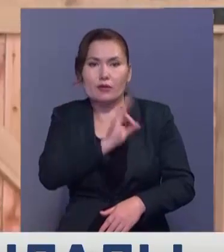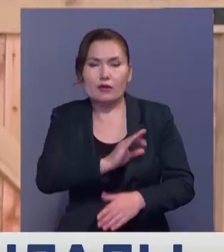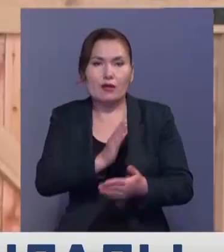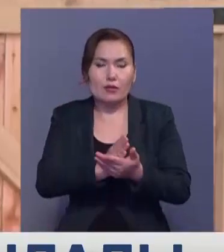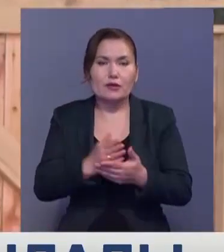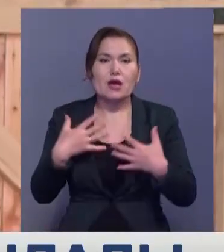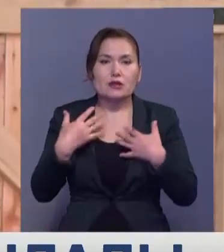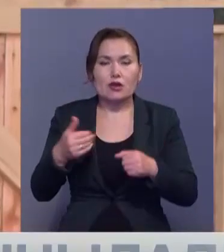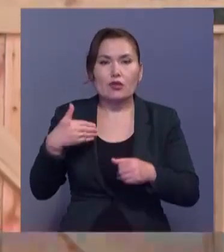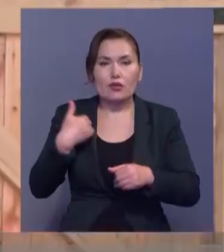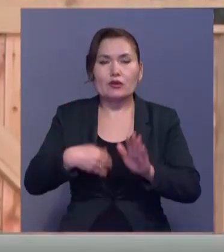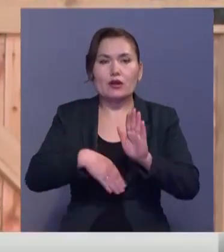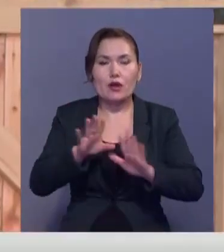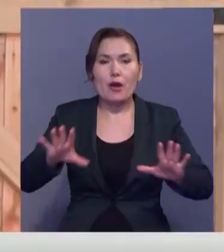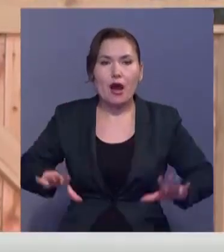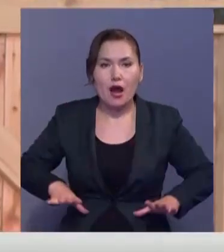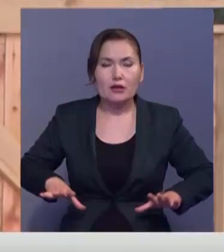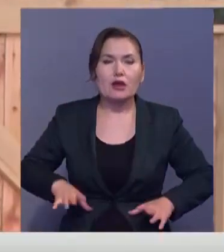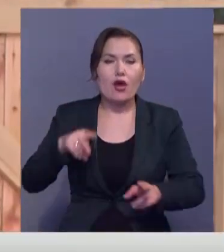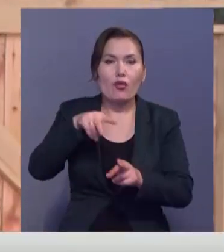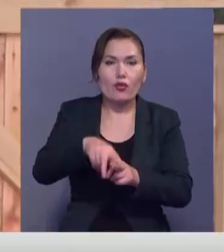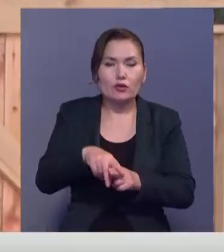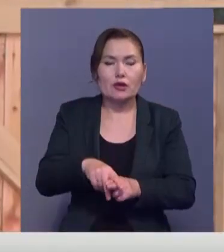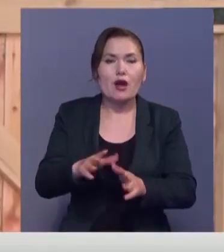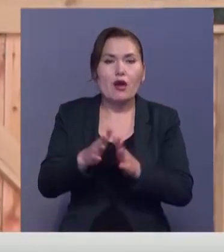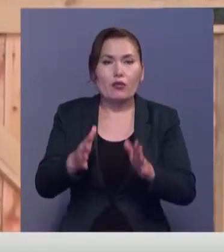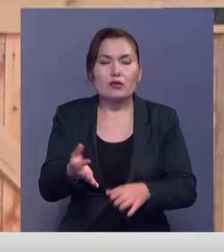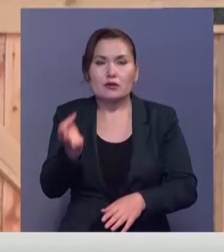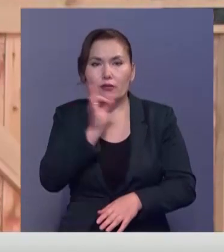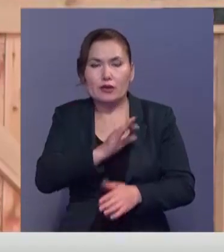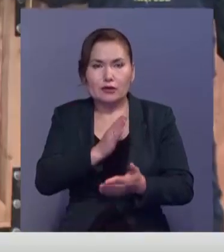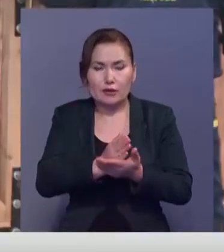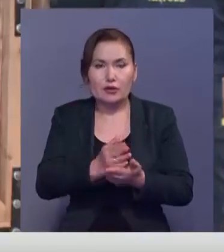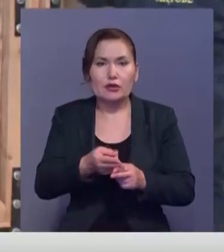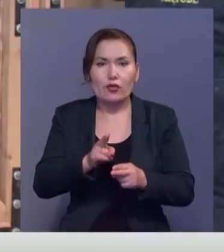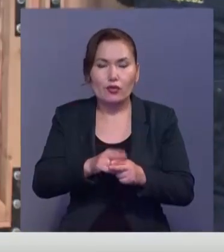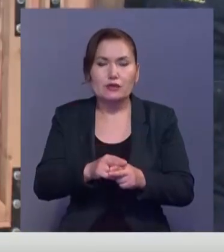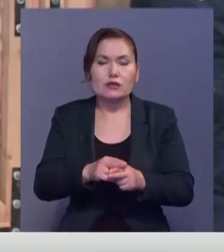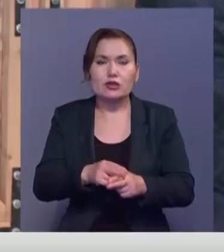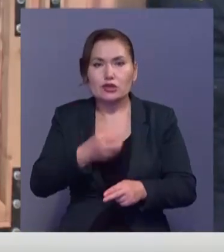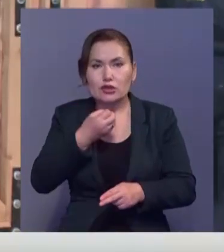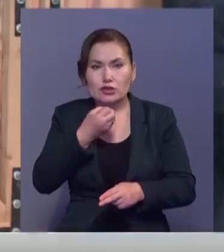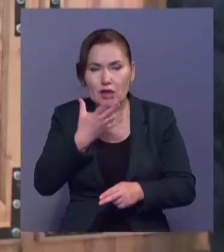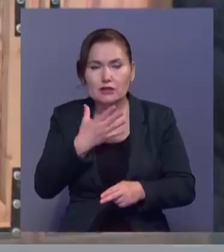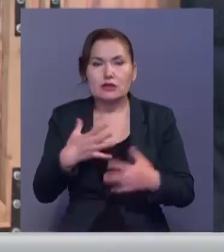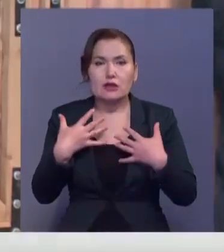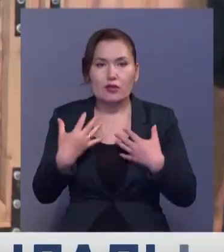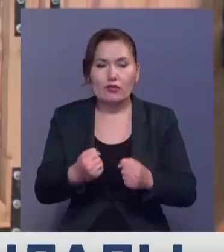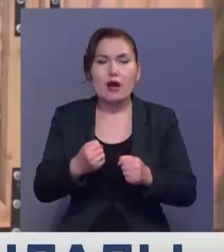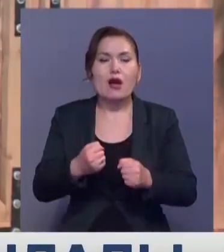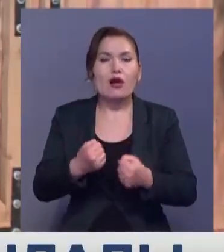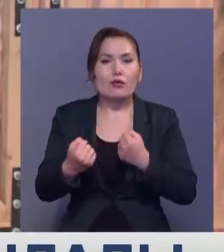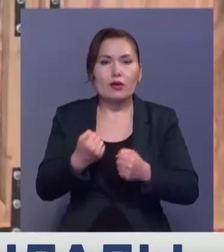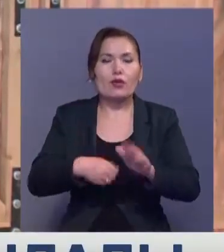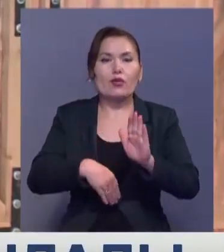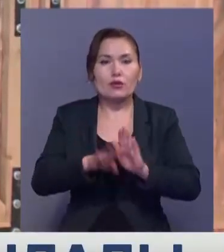аздап жақсы болады. Қуанып әйтеуір кіргеннен кейін уже аздап білет атқа мінетінді. Жаман болып жатқан жоқ. Соны